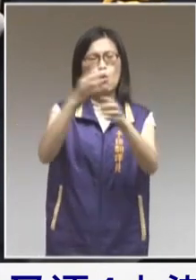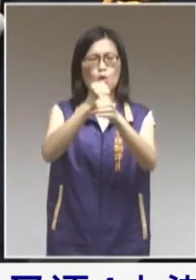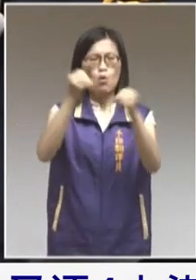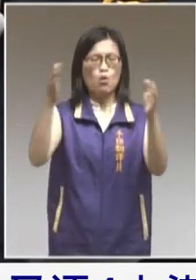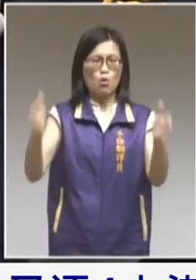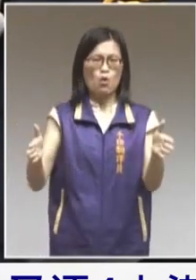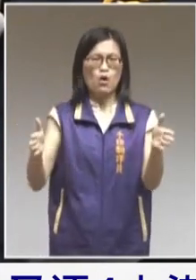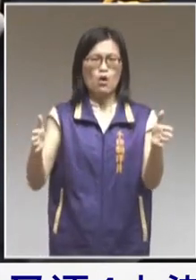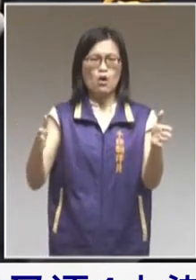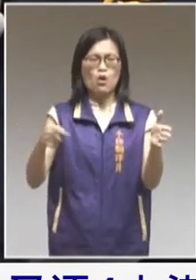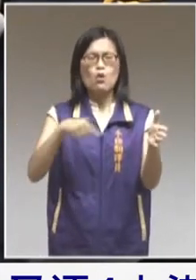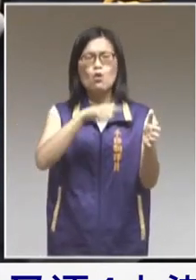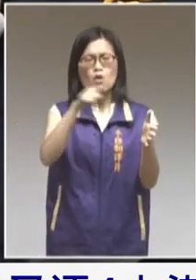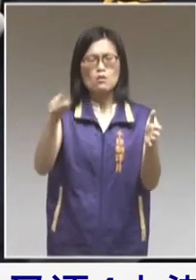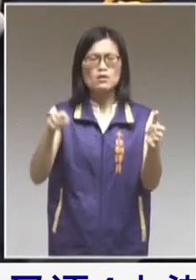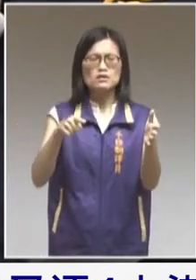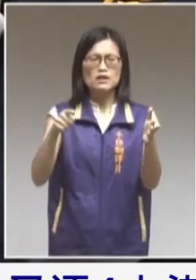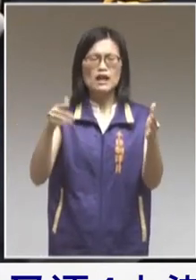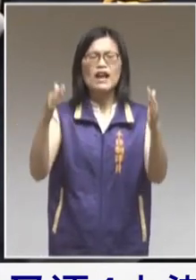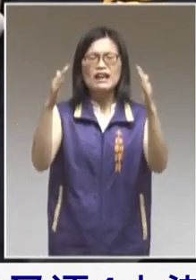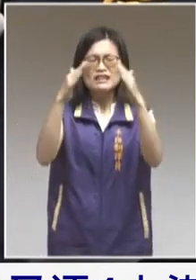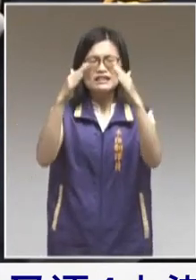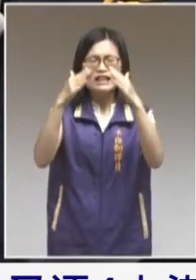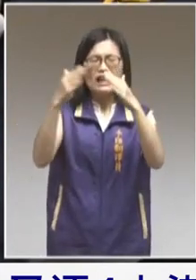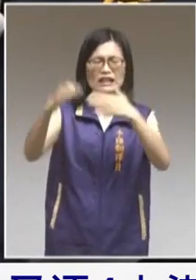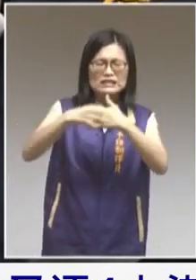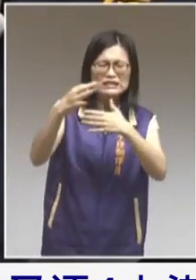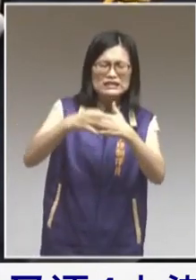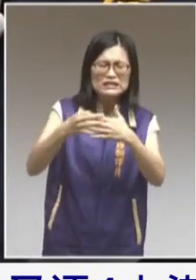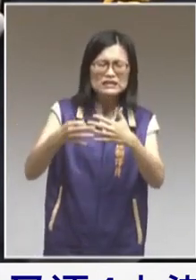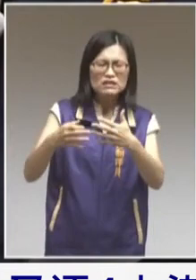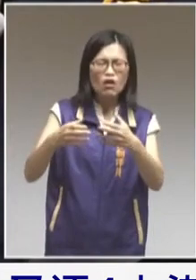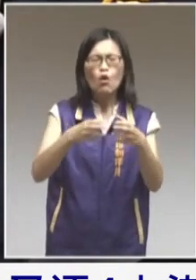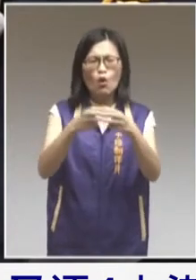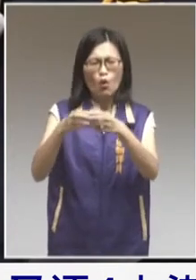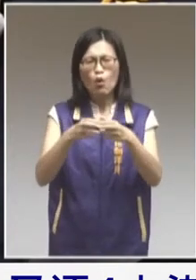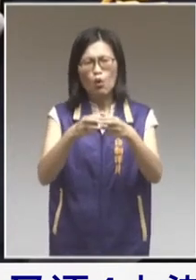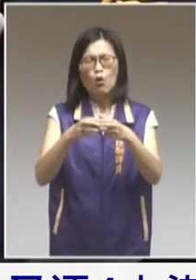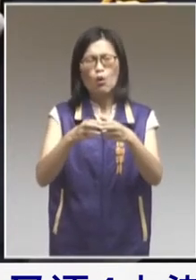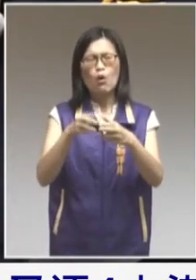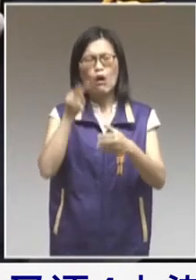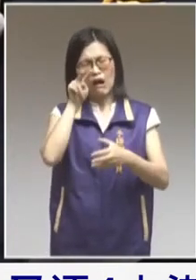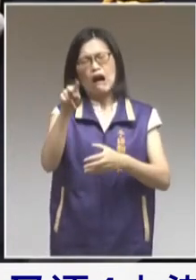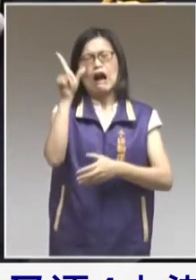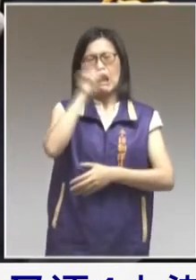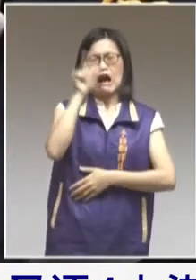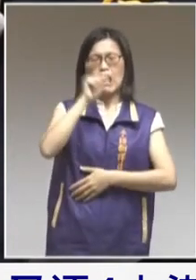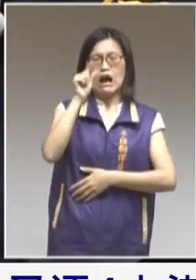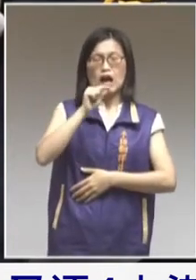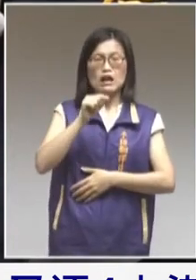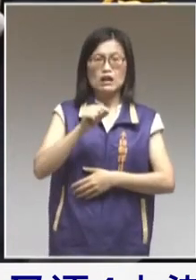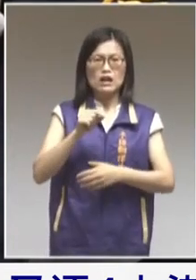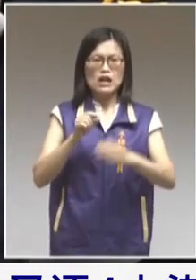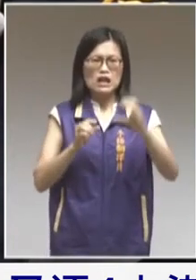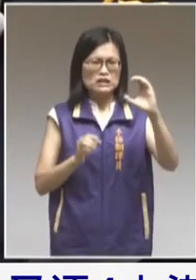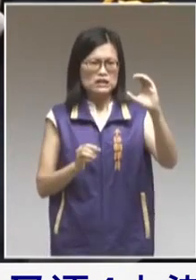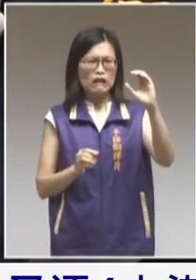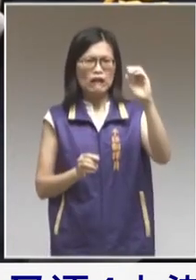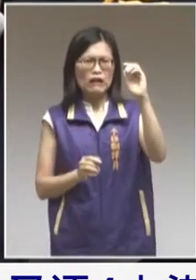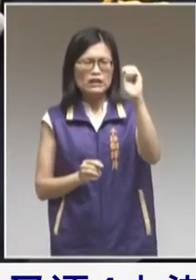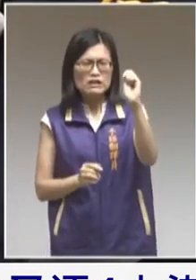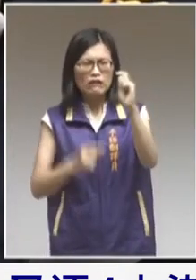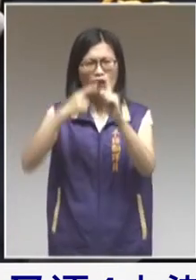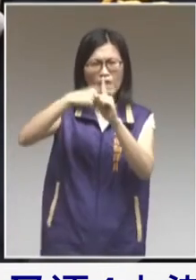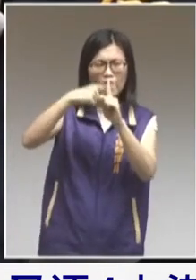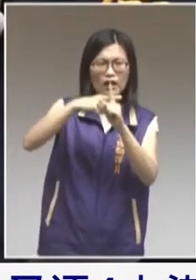常我们在家族之间的往来是非常非常常见的。那这三位的确诊个案 CT 值大致分